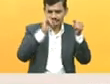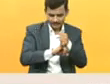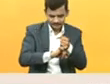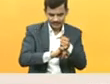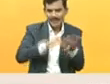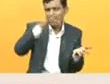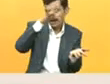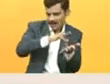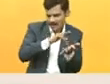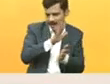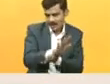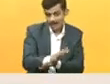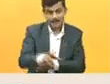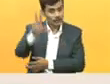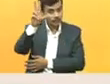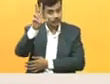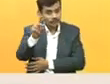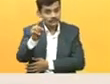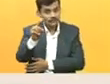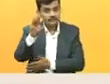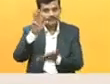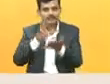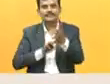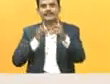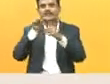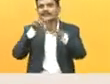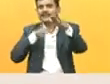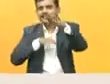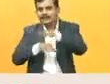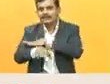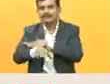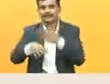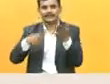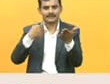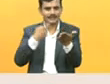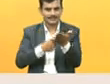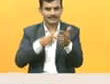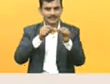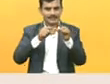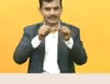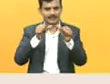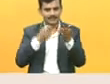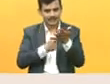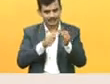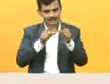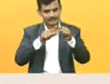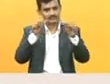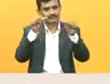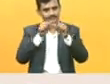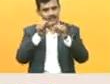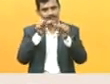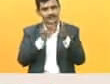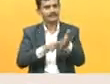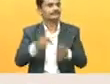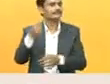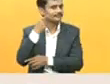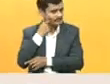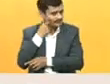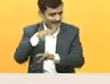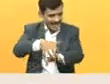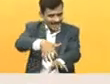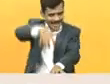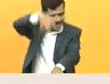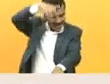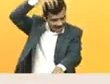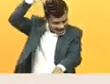टाइगर रिजर्व और दूसरा है एमपी में रातापानी टाइगर रिजर्व। मेरे